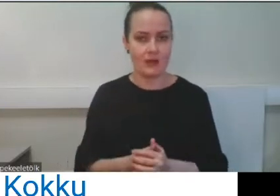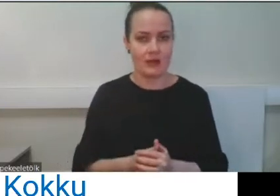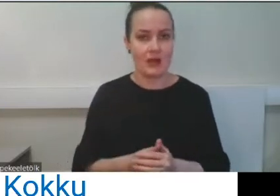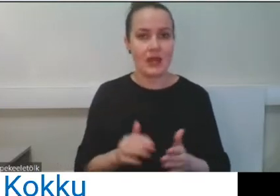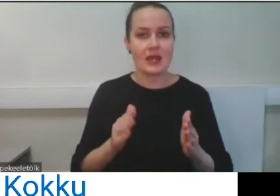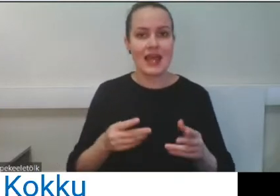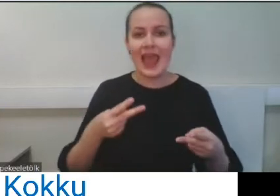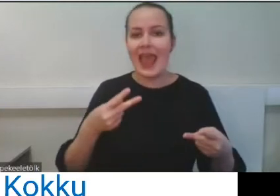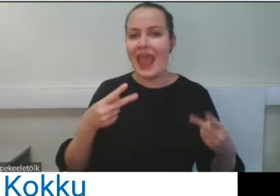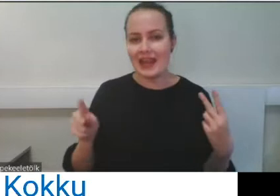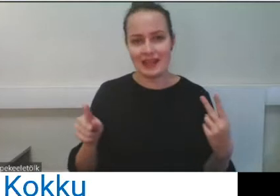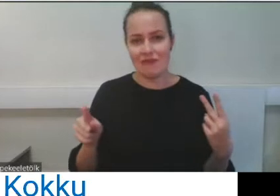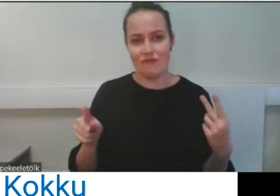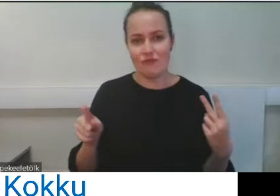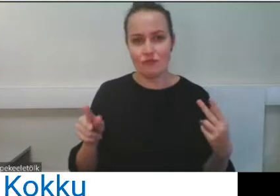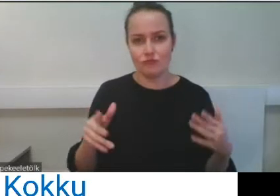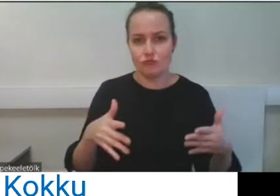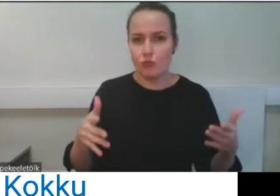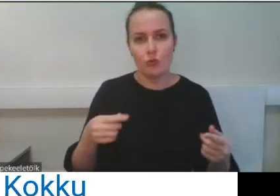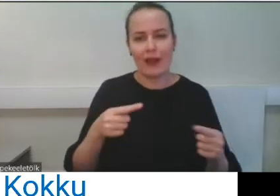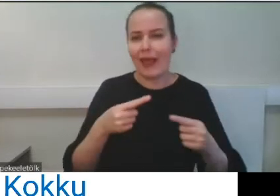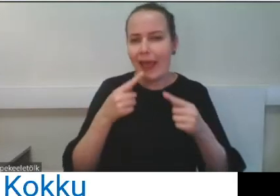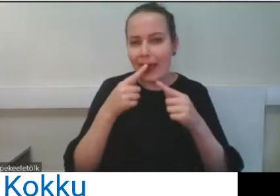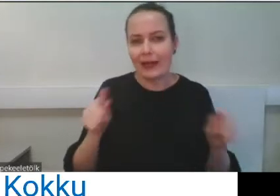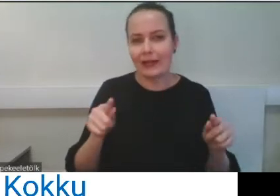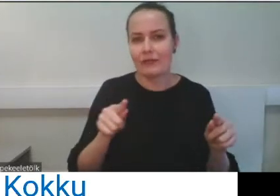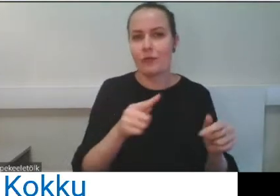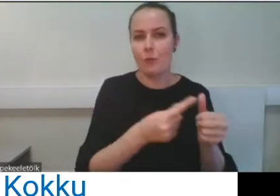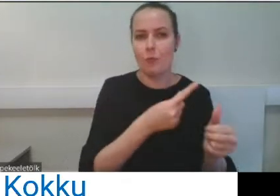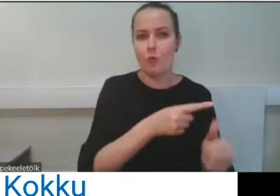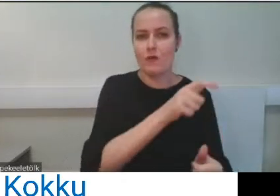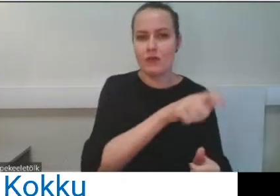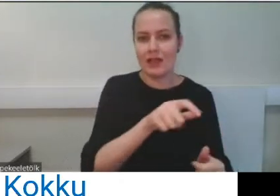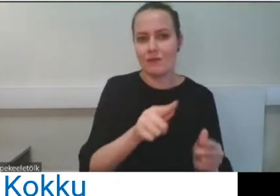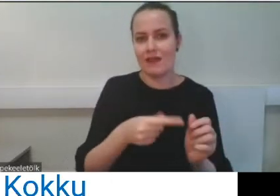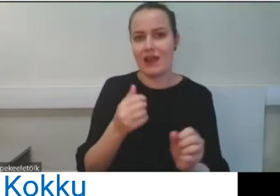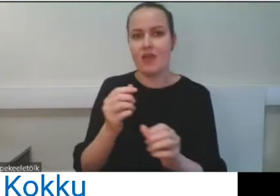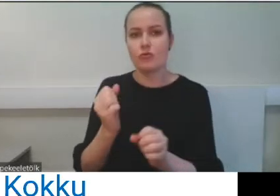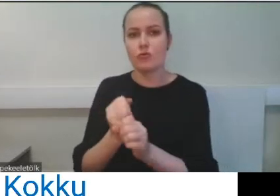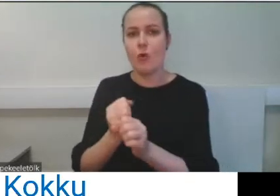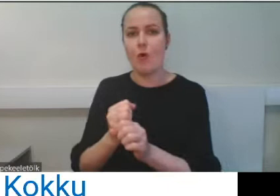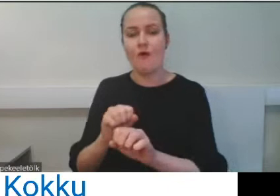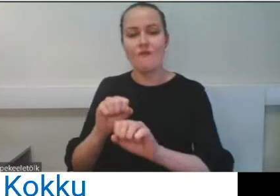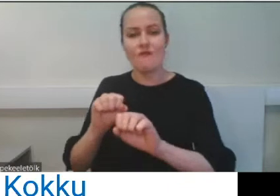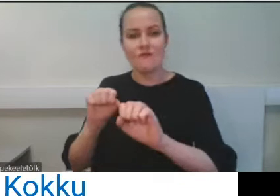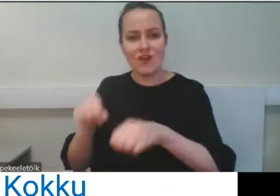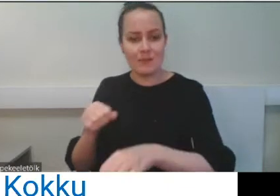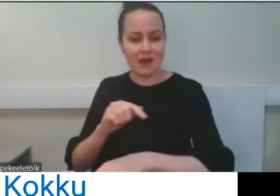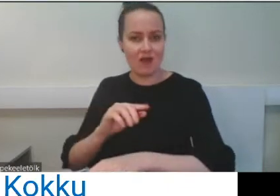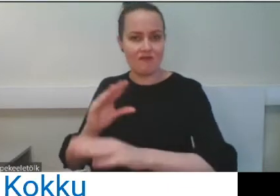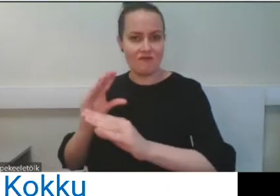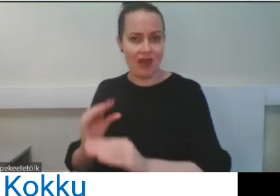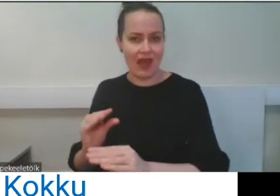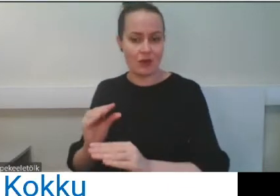välja tuua ka erinevad nii-öelda vaesuspiirid ja vaadata selle järgi, et kui paljud inimesed oleksid siis sellisel juhul vaesuses või